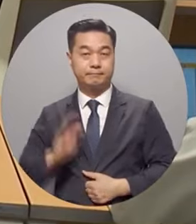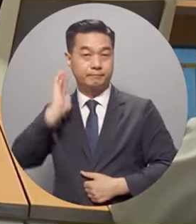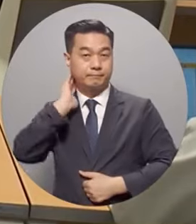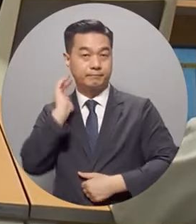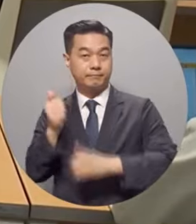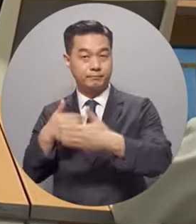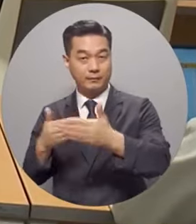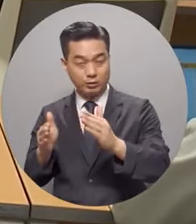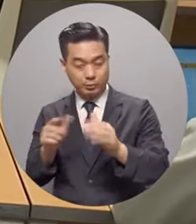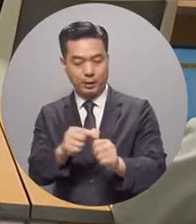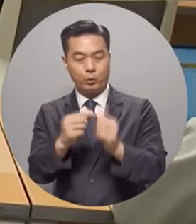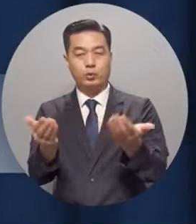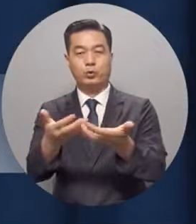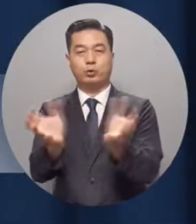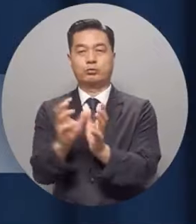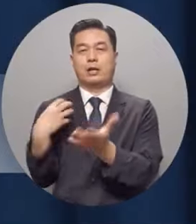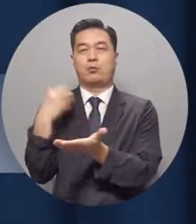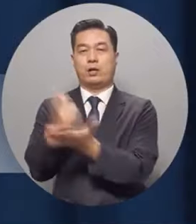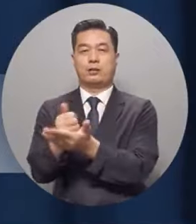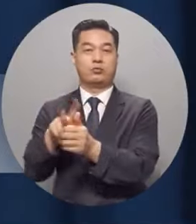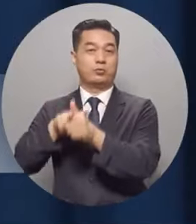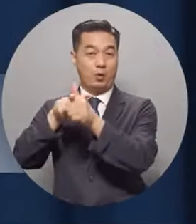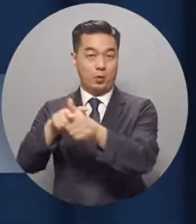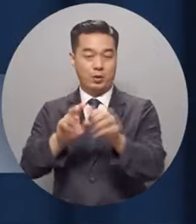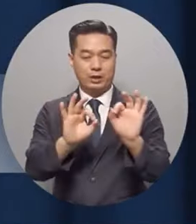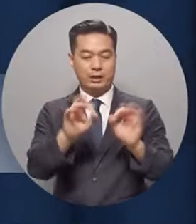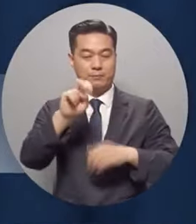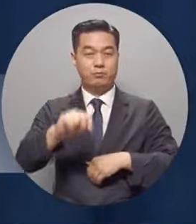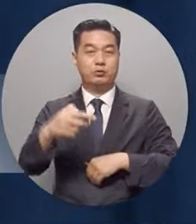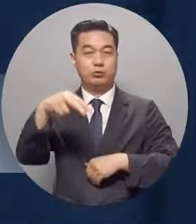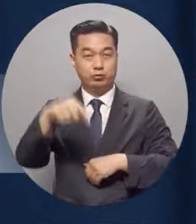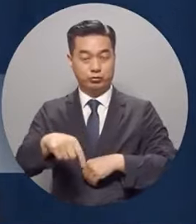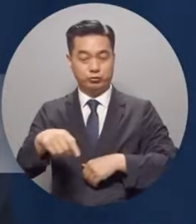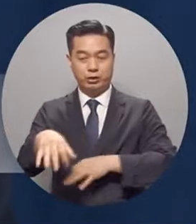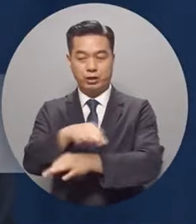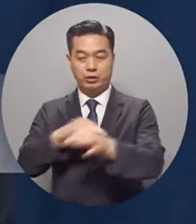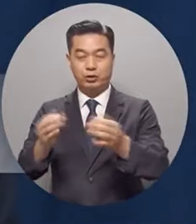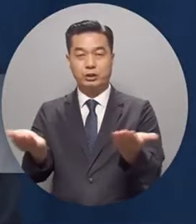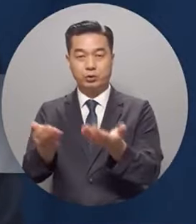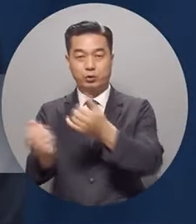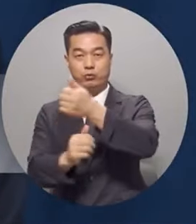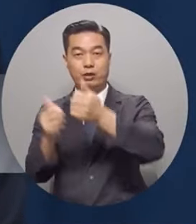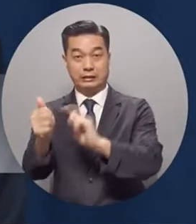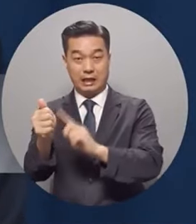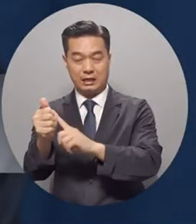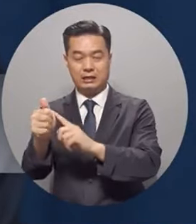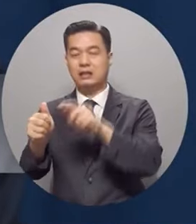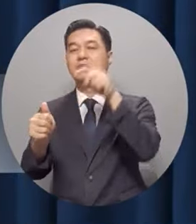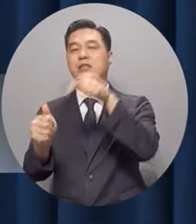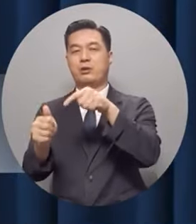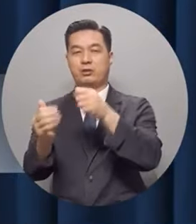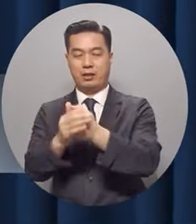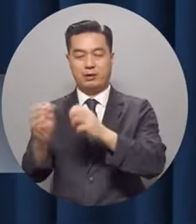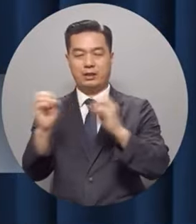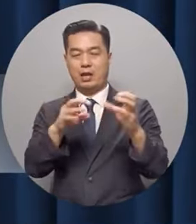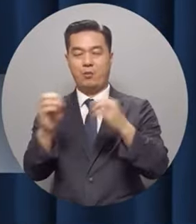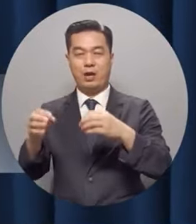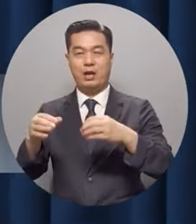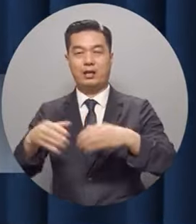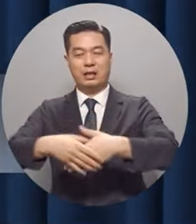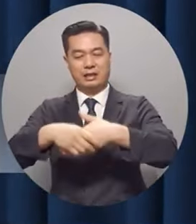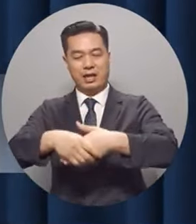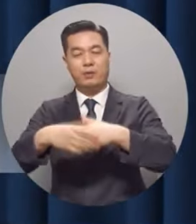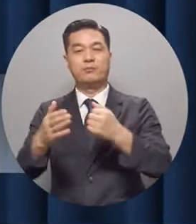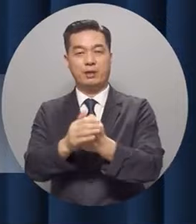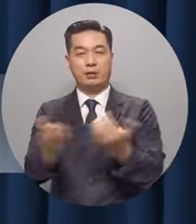대통령실은 고용노동부 장관 후보자로 김문수 경제사회노동위원장을 지명하면서 대화와 타협을 바탕으로 노동개혁